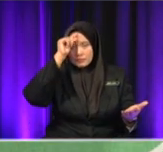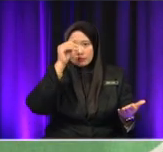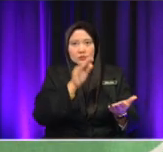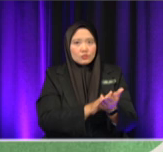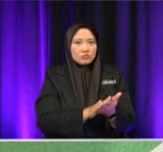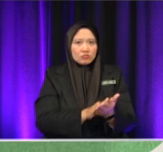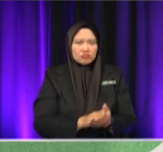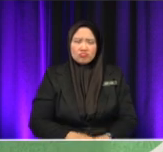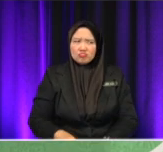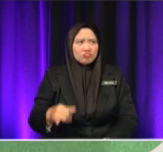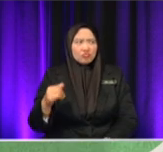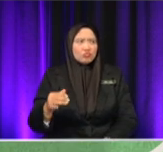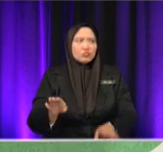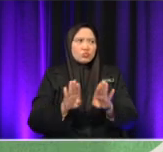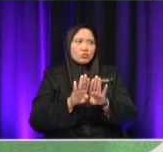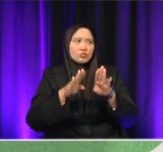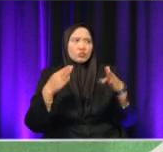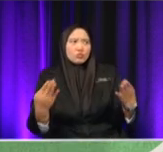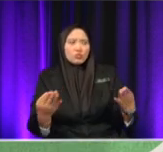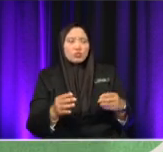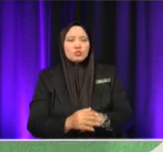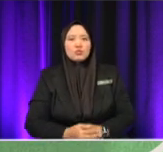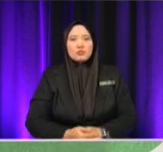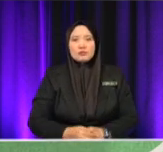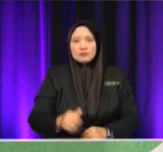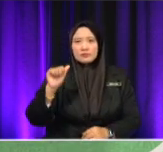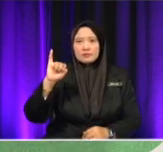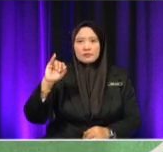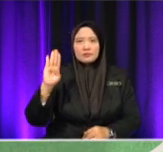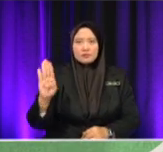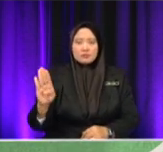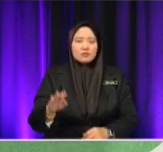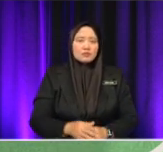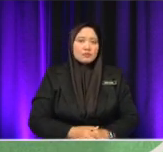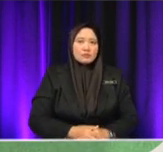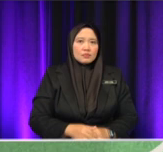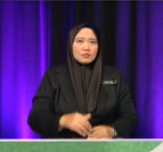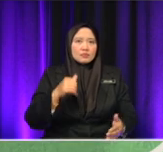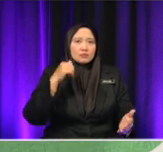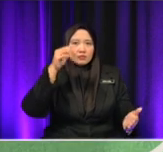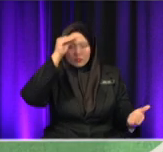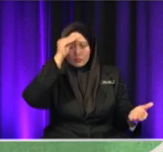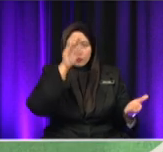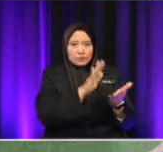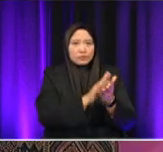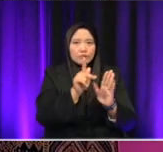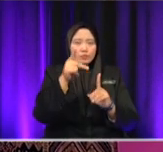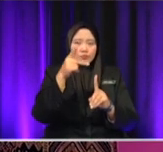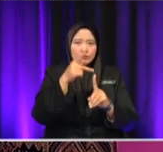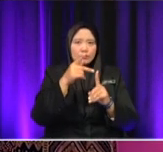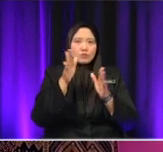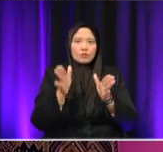kepada orang lain kemudian yang ketiga Kita memelihara kehormatan diri kita itu janganlah pergi ke tempat-tempat ataupun kita